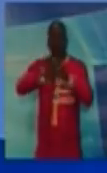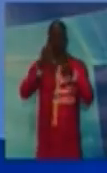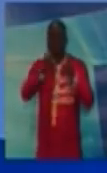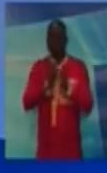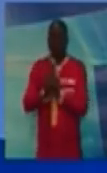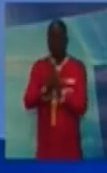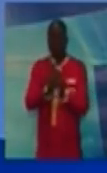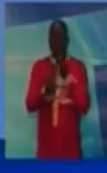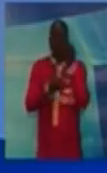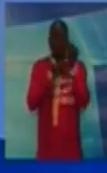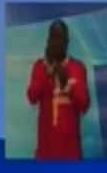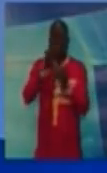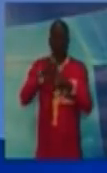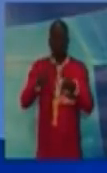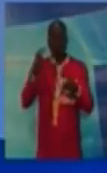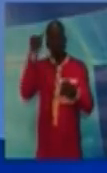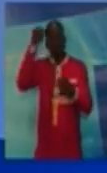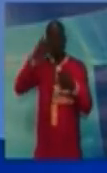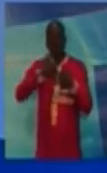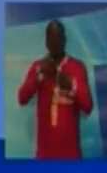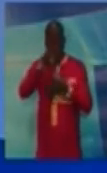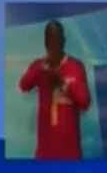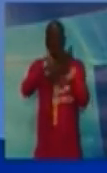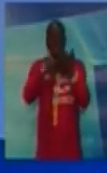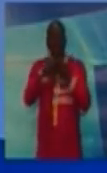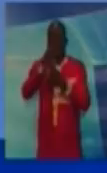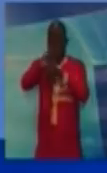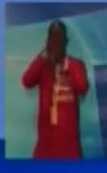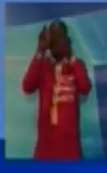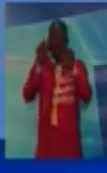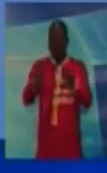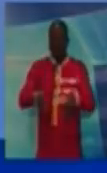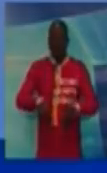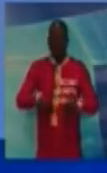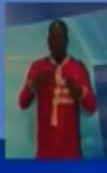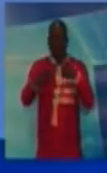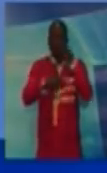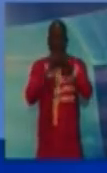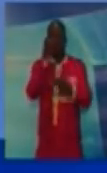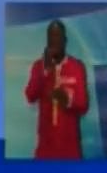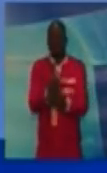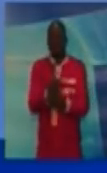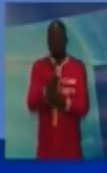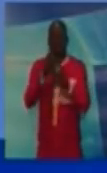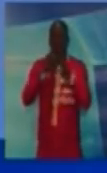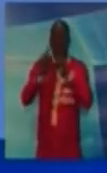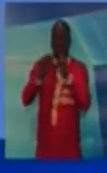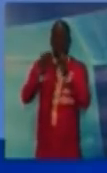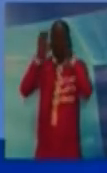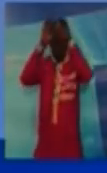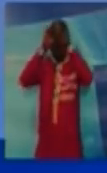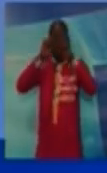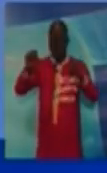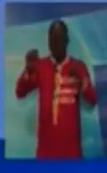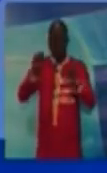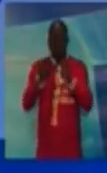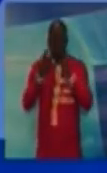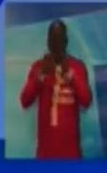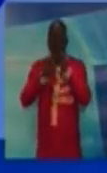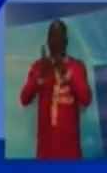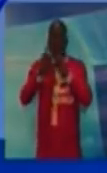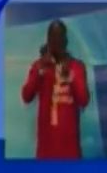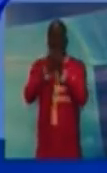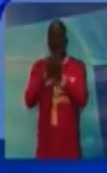qui est observé, mais il est prévu que toutes les questions de la vie de la nation soient abordées. Le président du parti se prononce